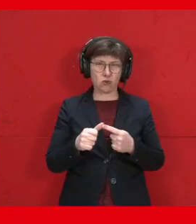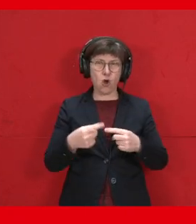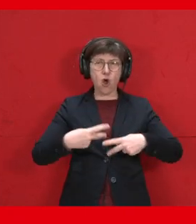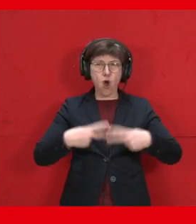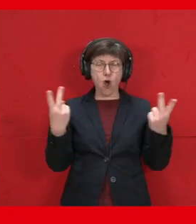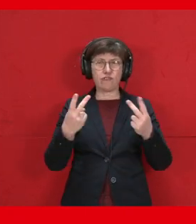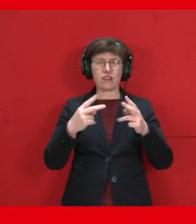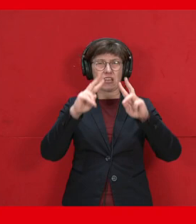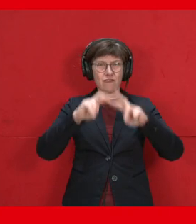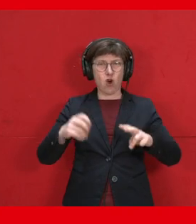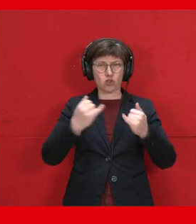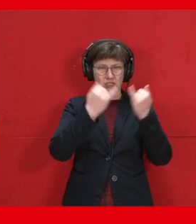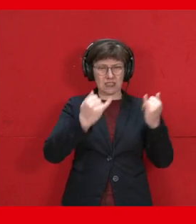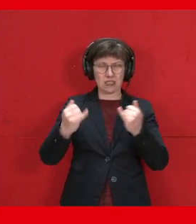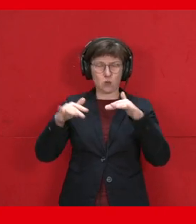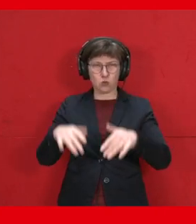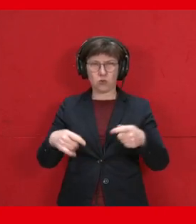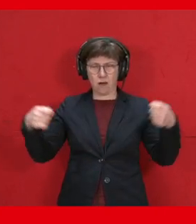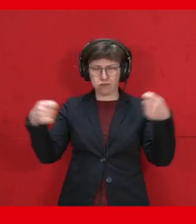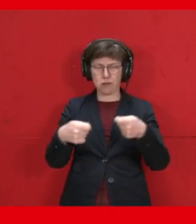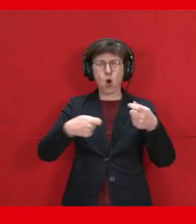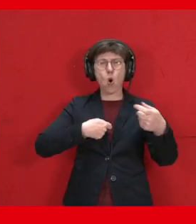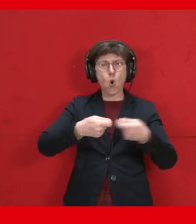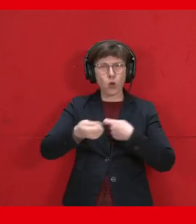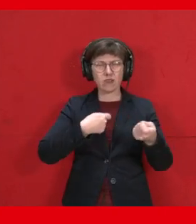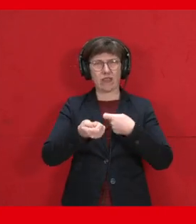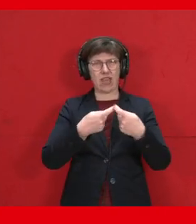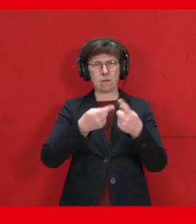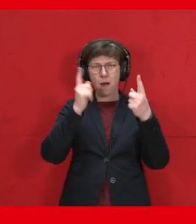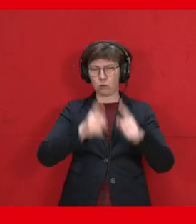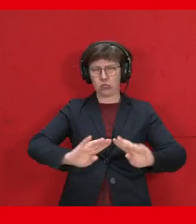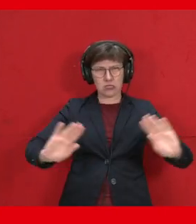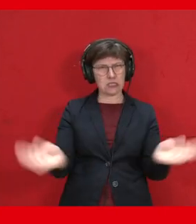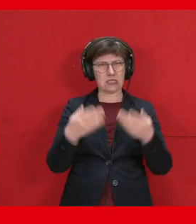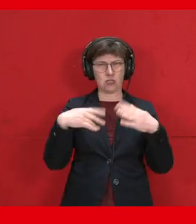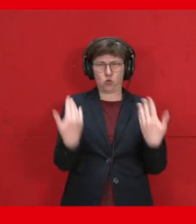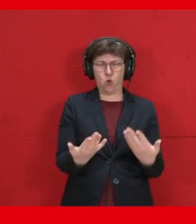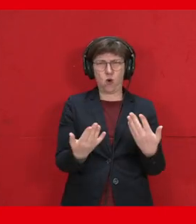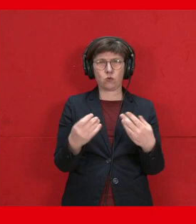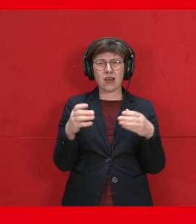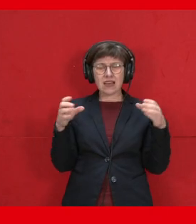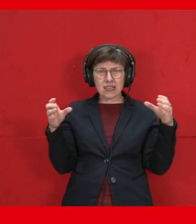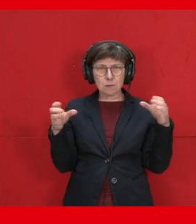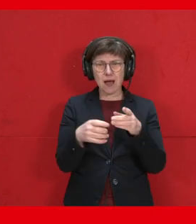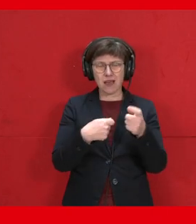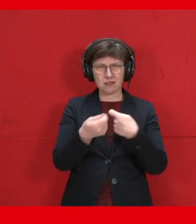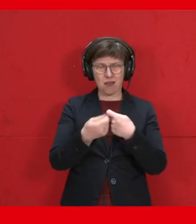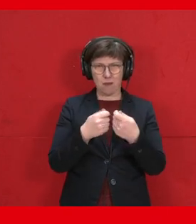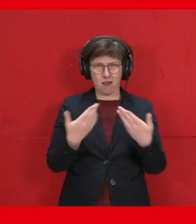öffentlichen Forschungsinstitutionen, von Unternehmertum, das unbedingt dazugehört, und einem gemeinsamen